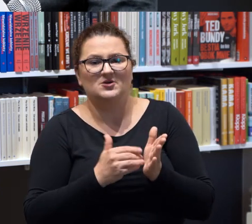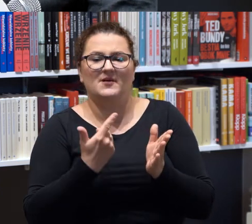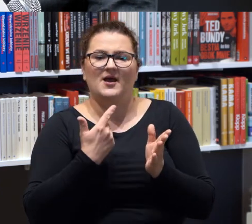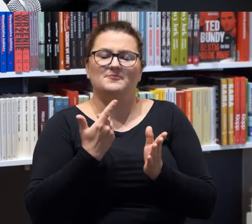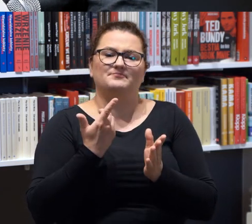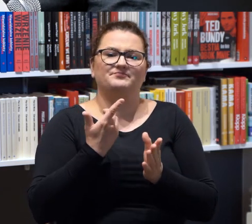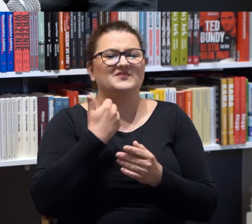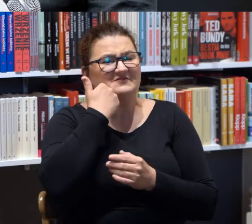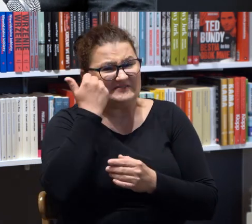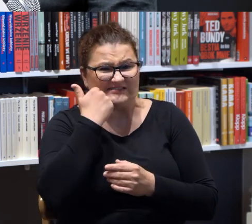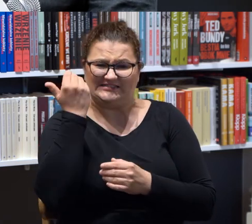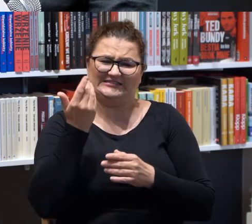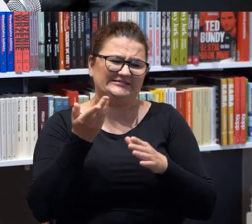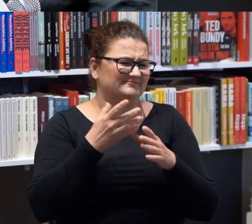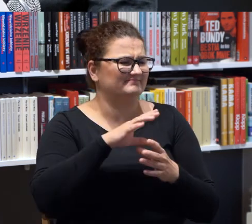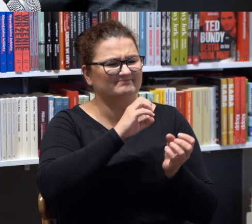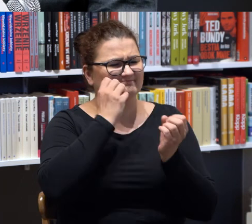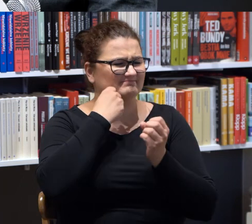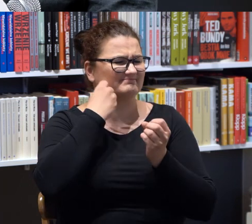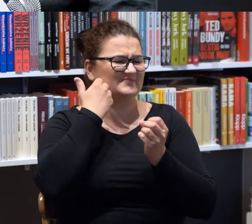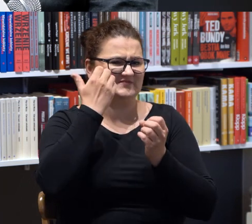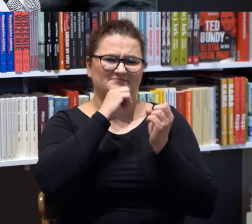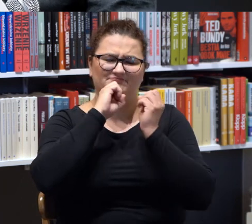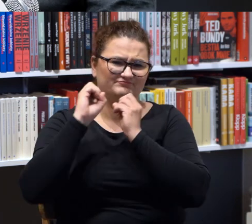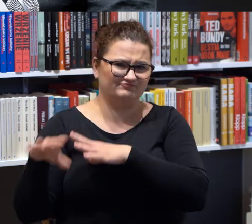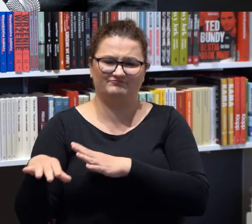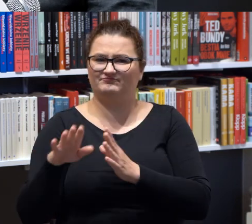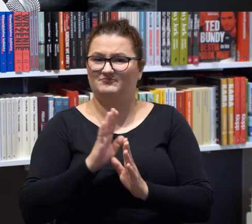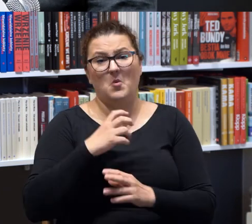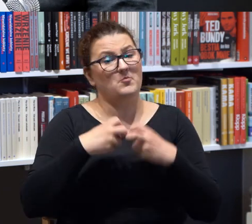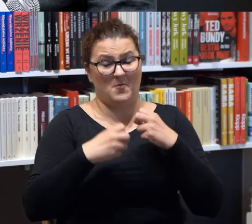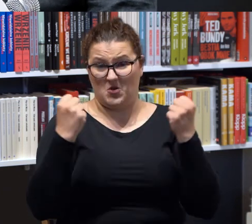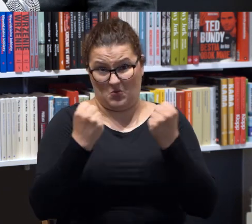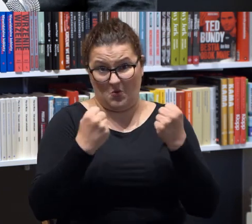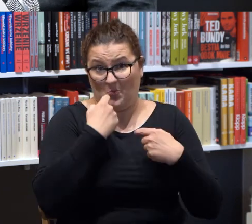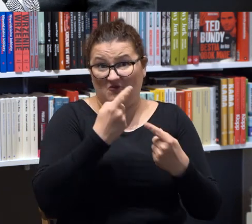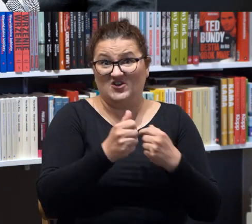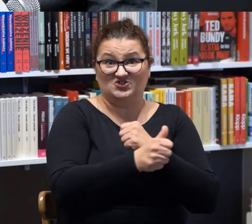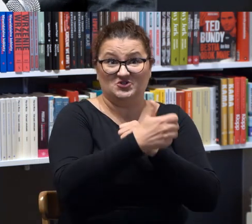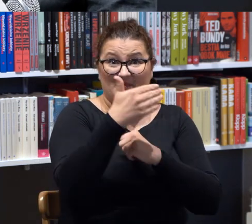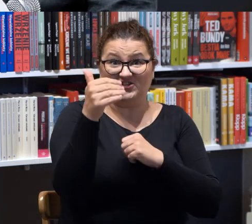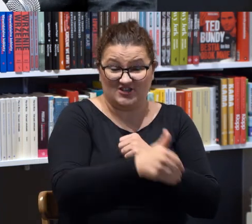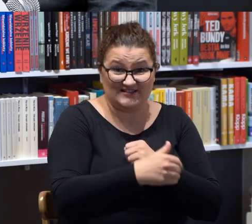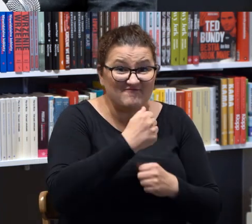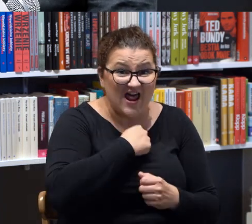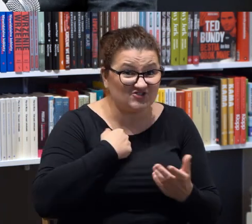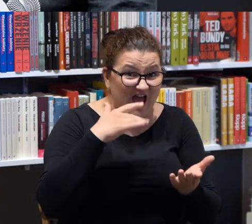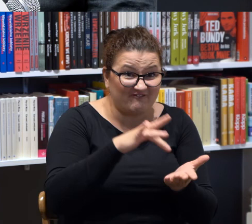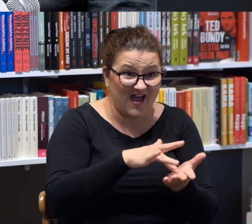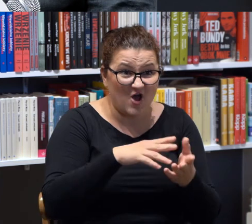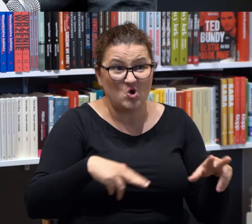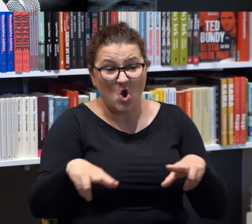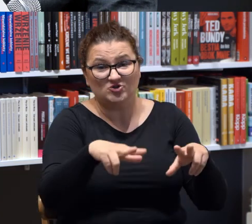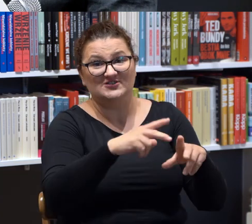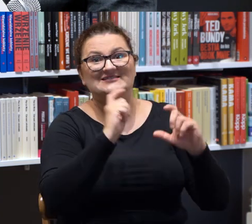taki odium wstydu z tego, bo inaczej, bo problem jest duży, powiedziałam 65 tysięcy w samej Warszawie, nie wiem ile